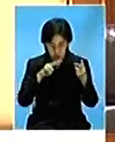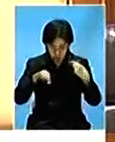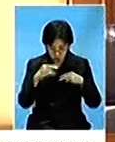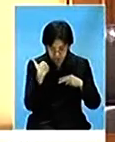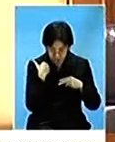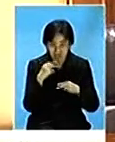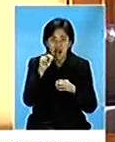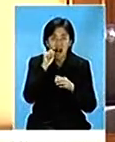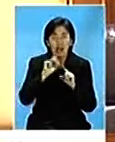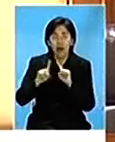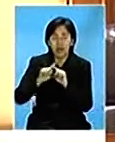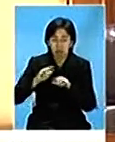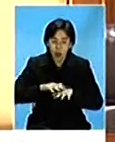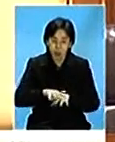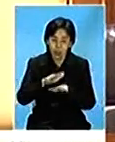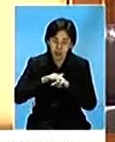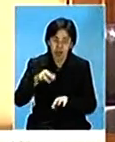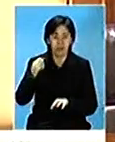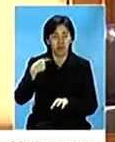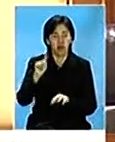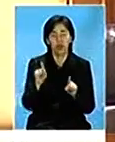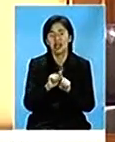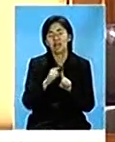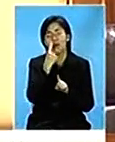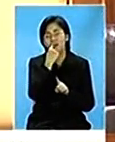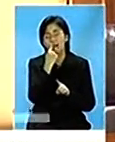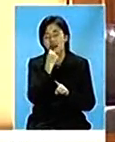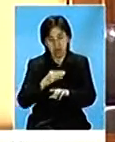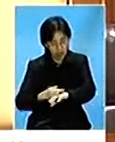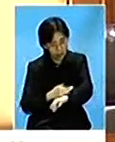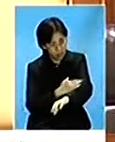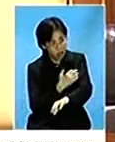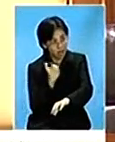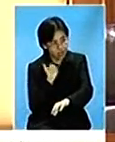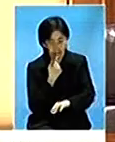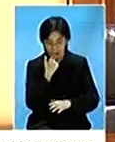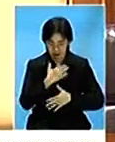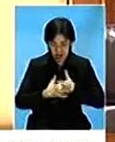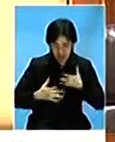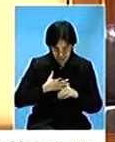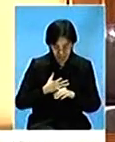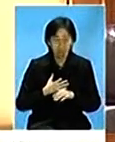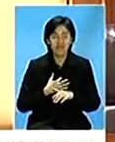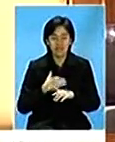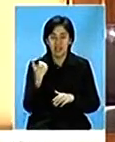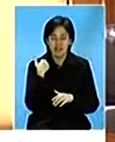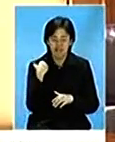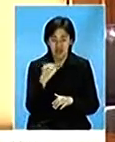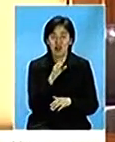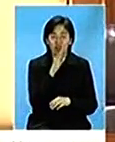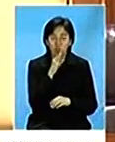กสายน้ำนะครับล้วนมีประโยชน์เท่านั้นเหมือนเส้นเลือดนะฮะมันมีทั้งเส้นเลือดใหญ่เส้นเลือดฝอยนะฮะถ้าใช้กันไป